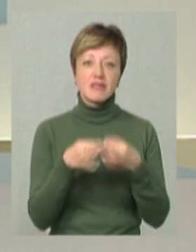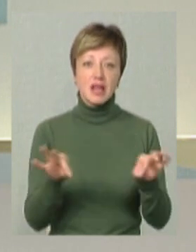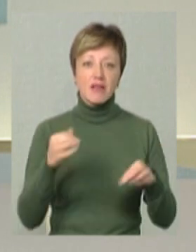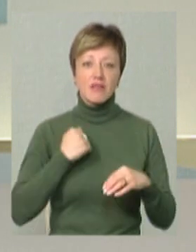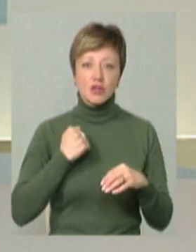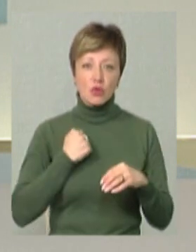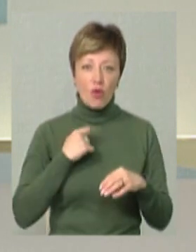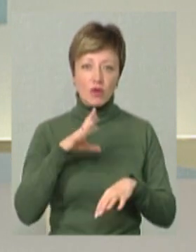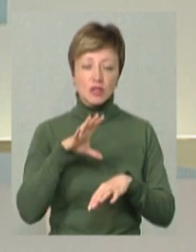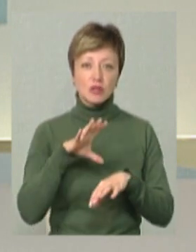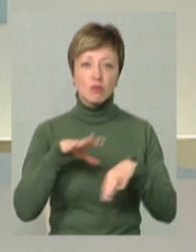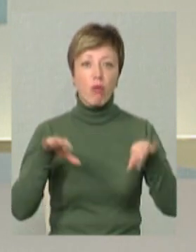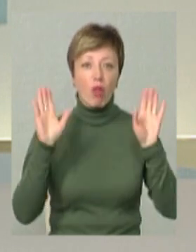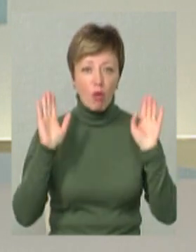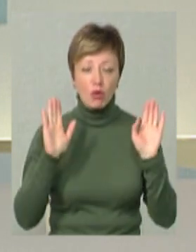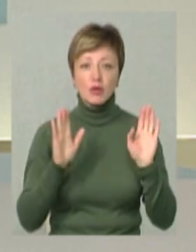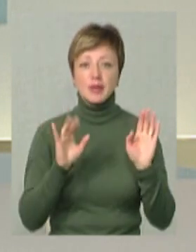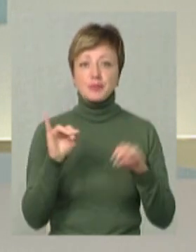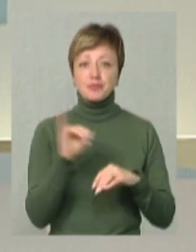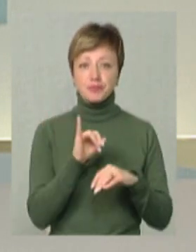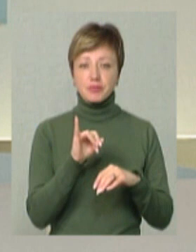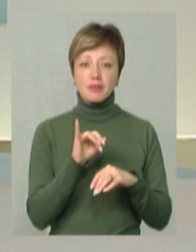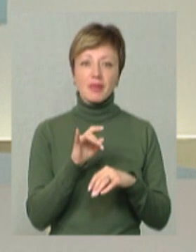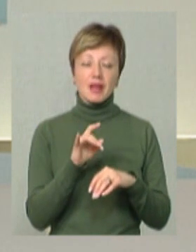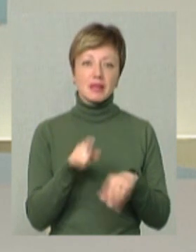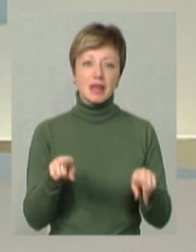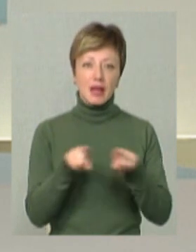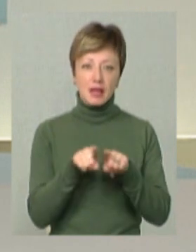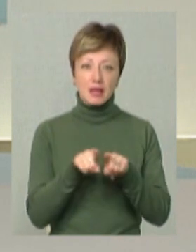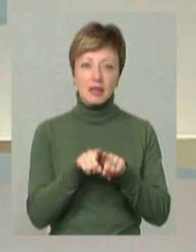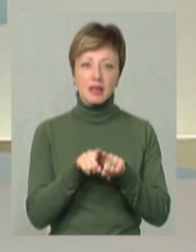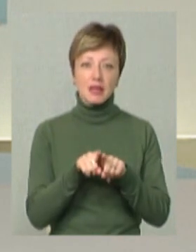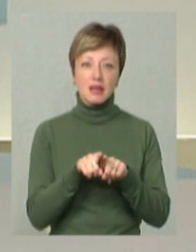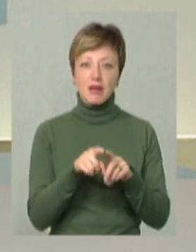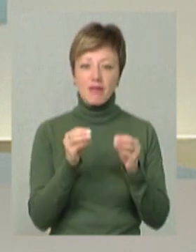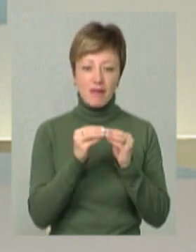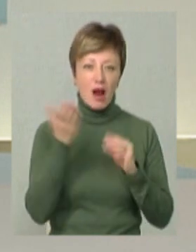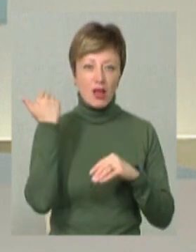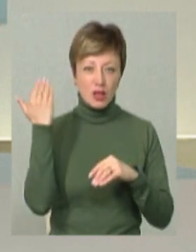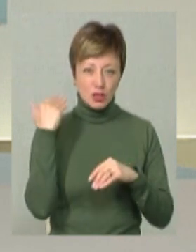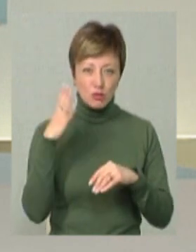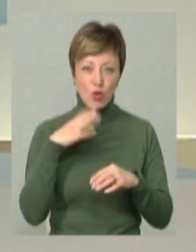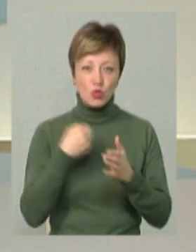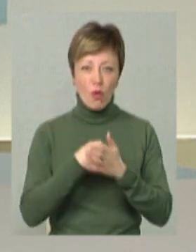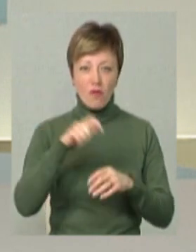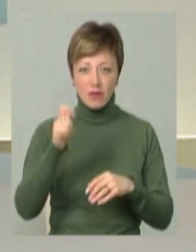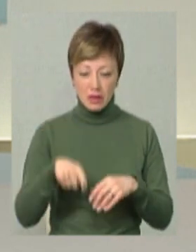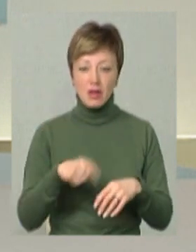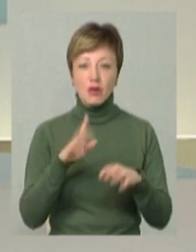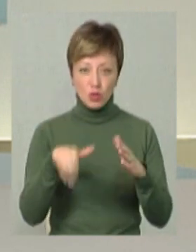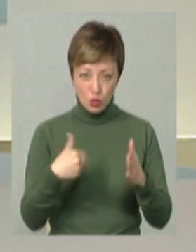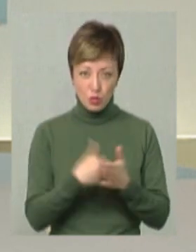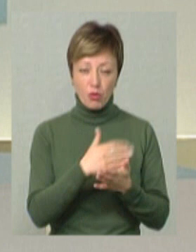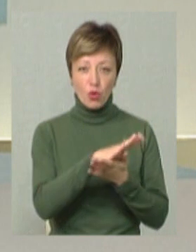військових наших з полону. Ну і загалом низку інших шахрайств, які діяли до воєнний час, вони також, на жаль, мають місце, і